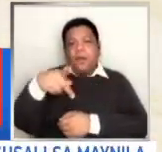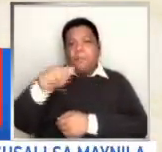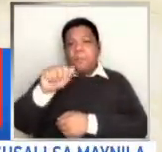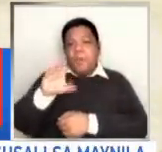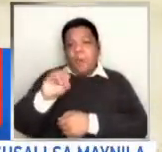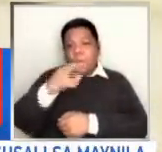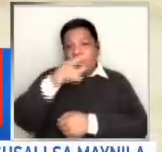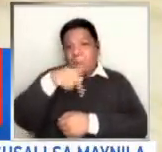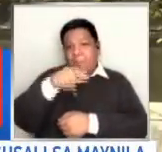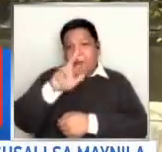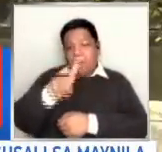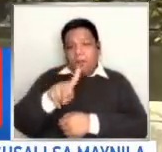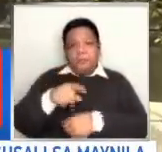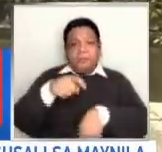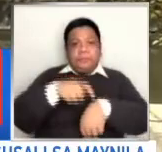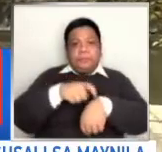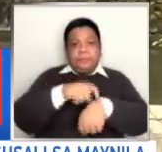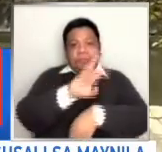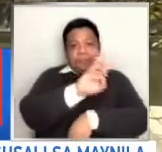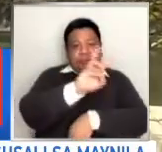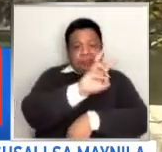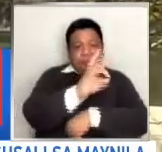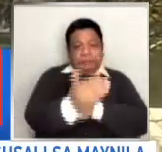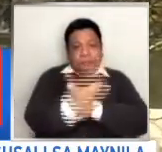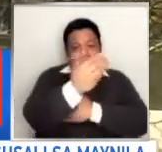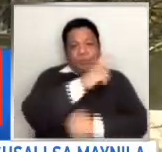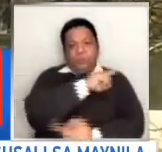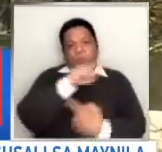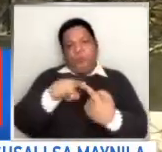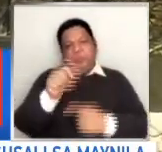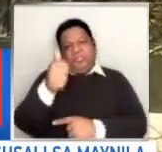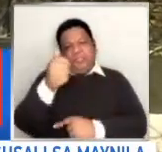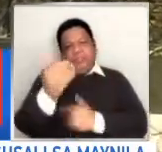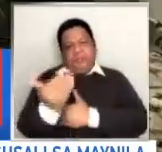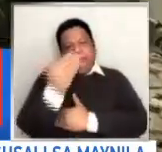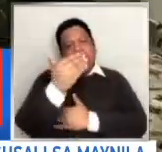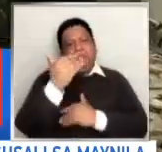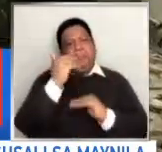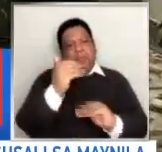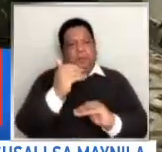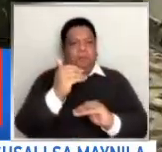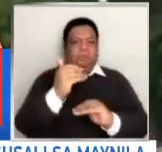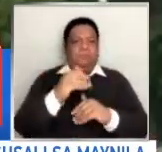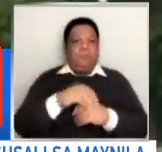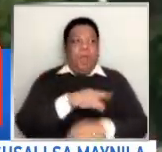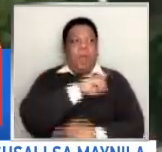10 a.m. lamang. Wala pang tiyak na petsa kung hanggang kailan ipatutupad ito. Yan ang